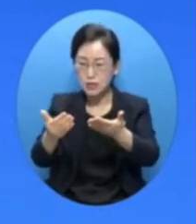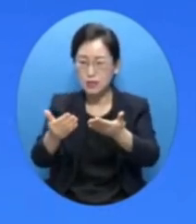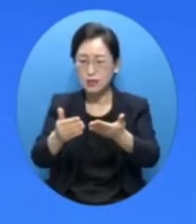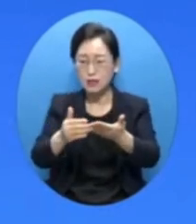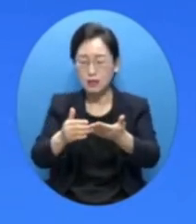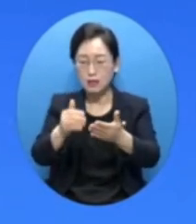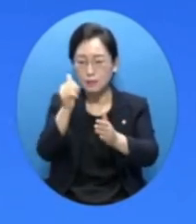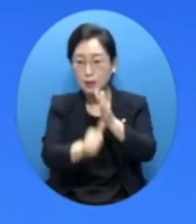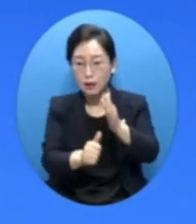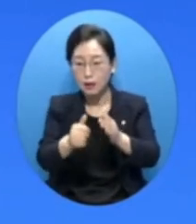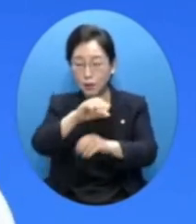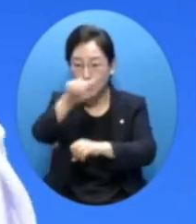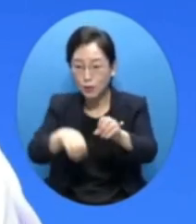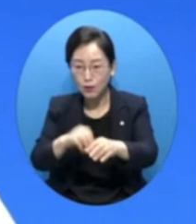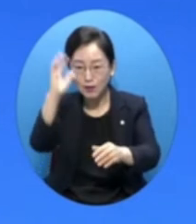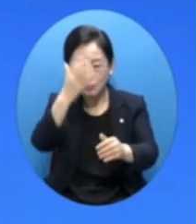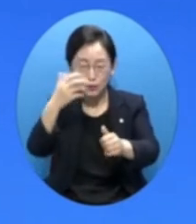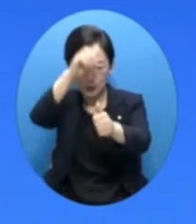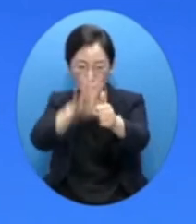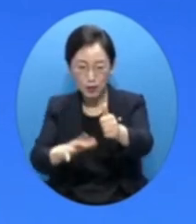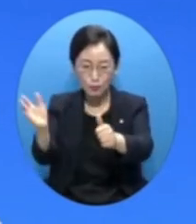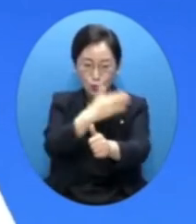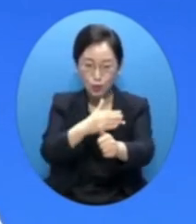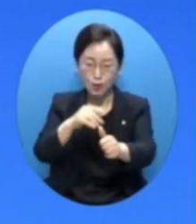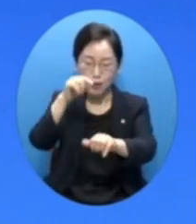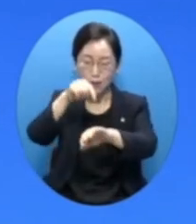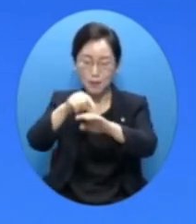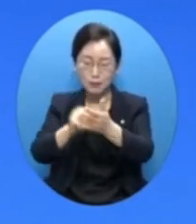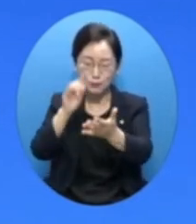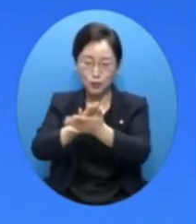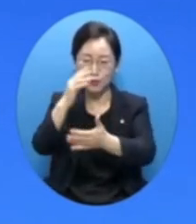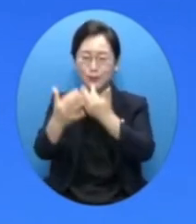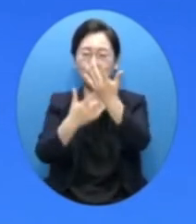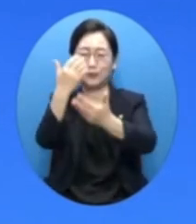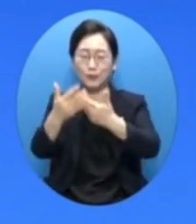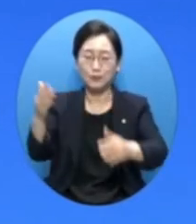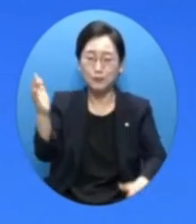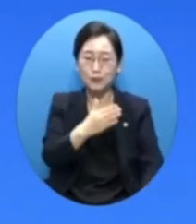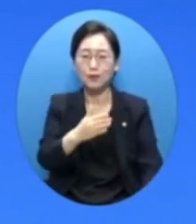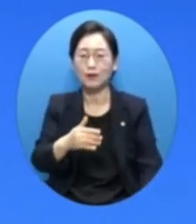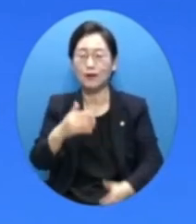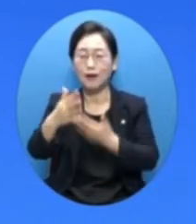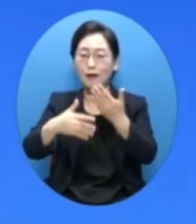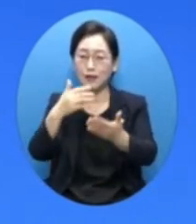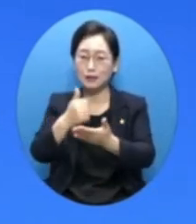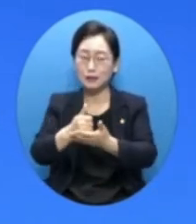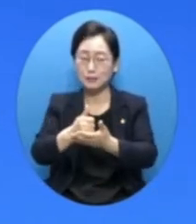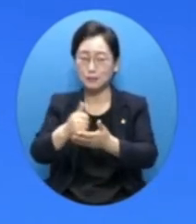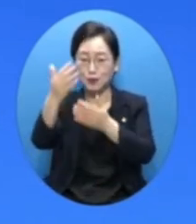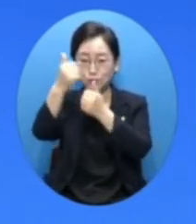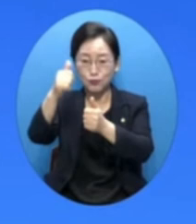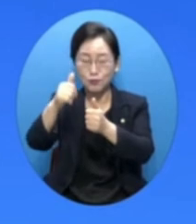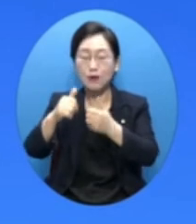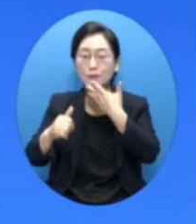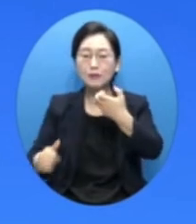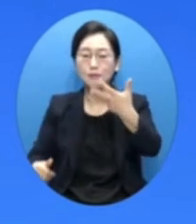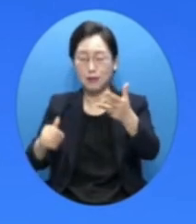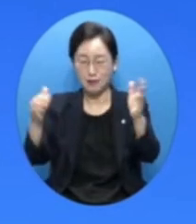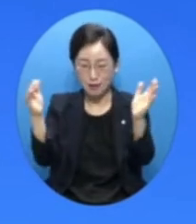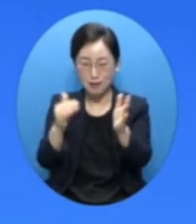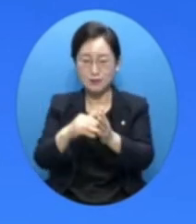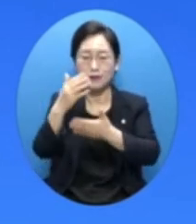성령을 받고 난 다음 그 마음에 성령의 불이 타올랐습니다. 그가 그때로부터 하나님 앞에 88세로 세상을 떠날 때까지 하나님이